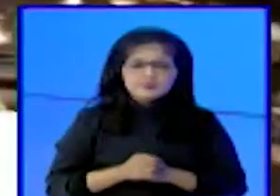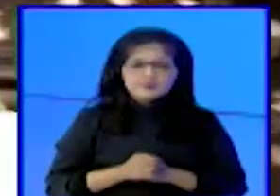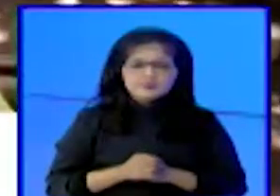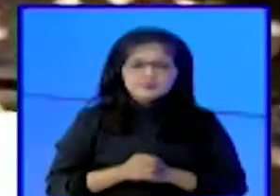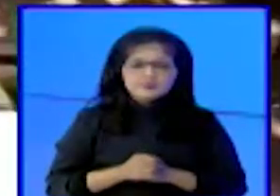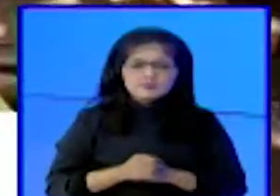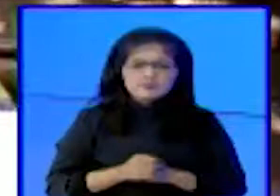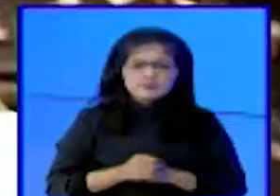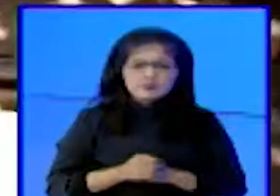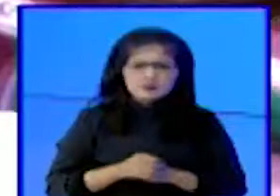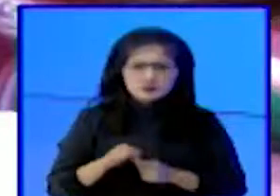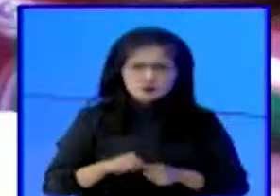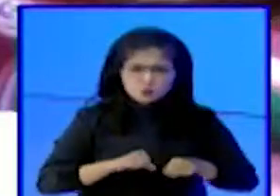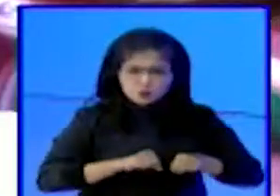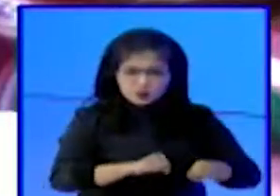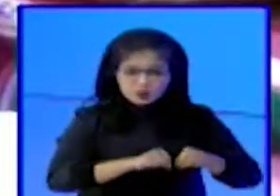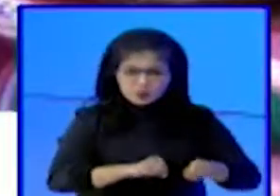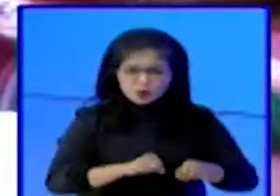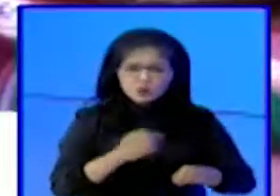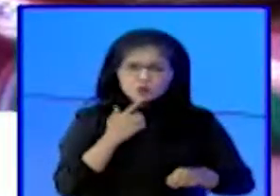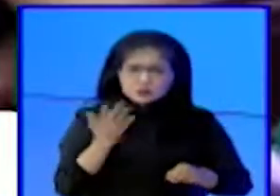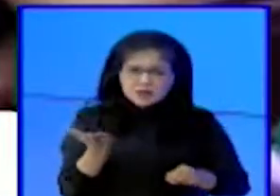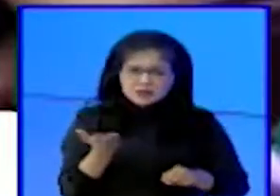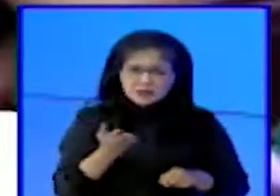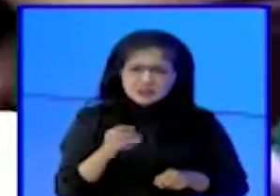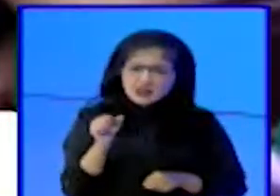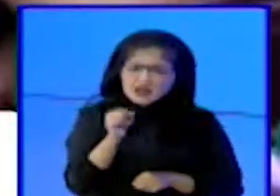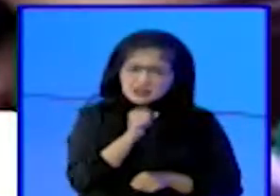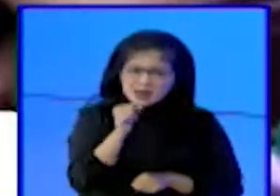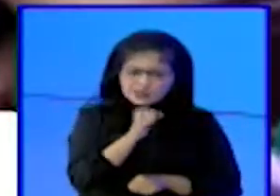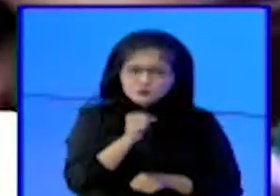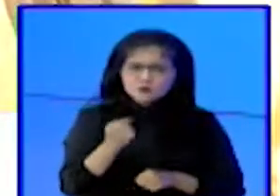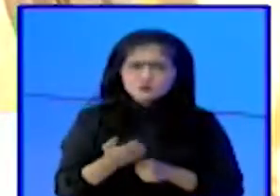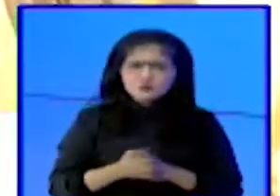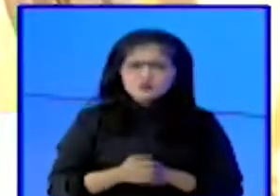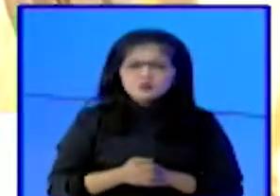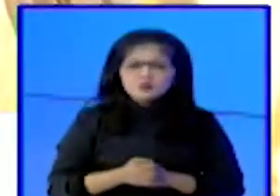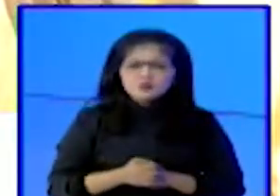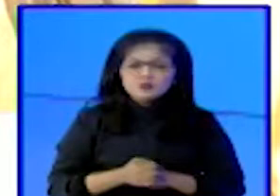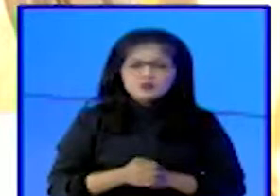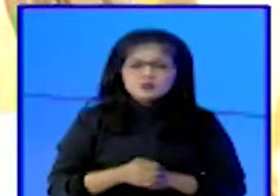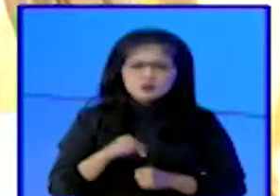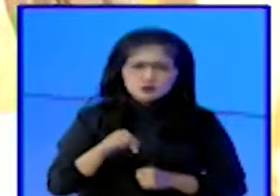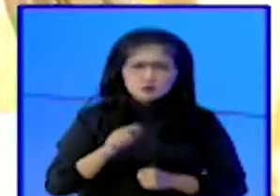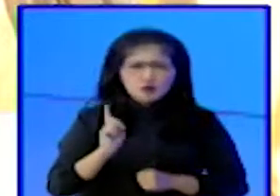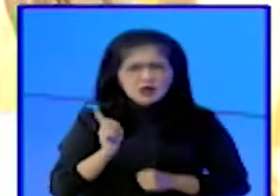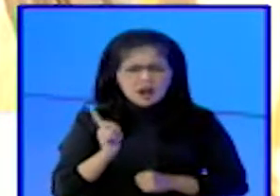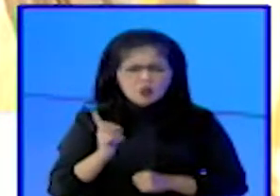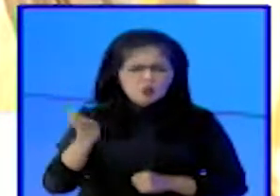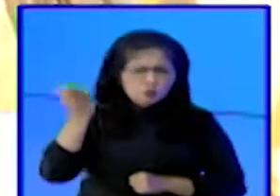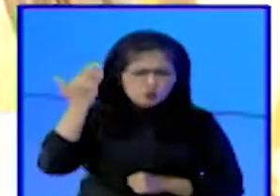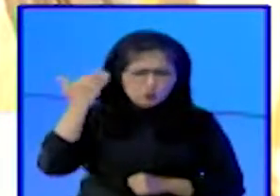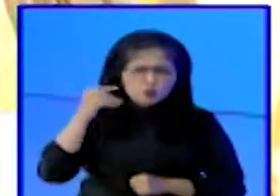Sembari menenun, mereka suka bernyanyi, salah satunya lagu berjudul Arambeti, lagu yang kerap dinyanyikan saat suku Helong bergotong royong membangun